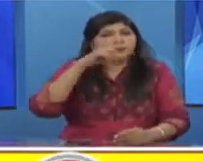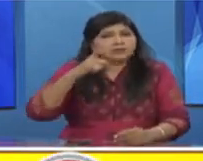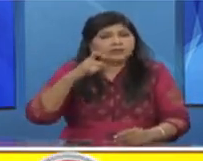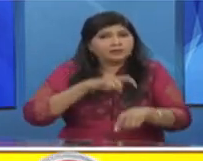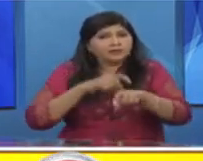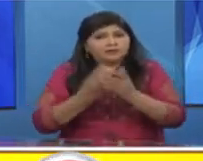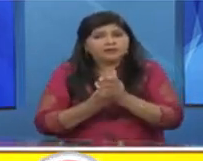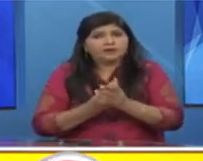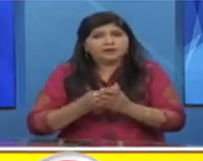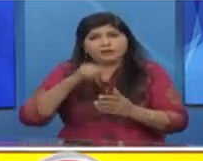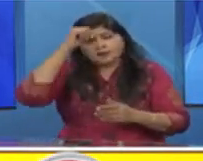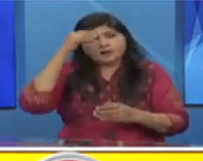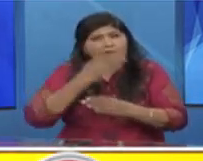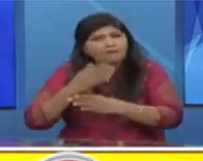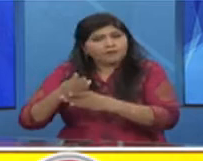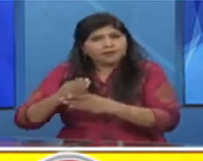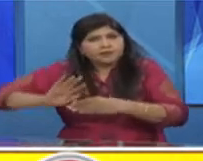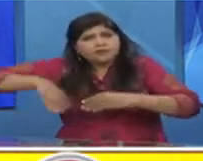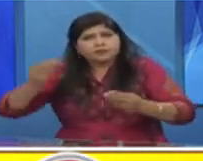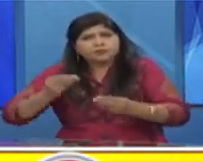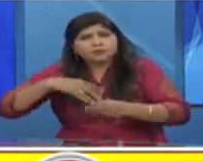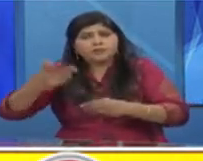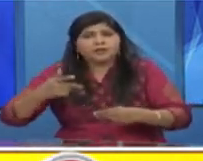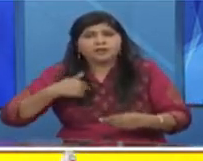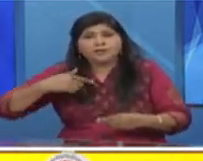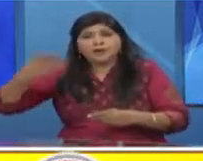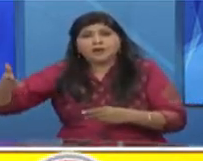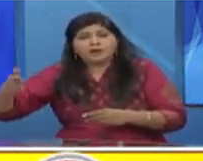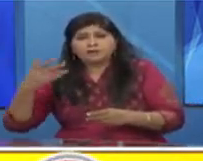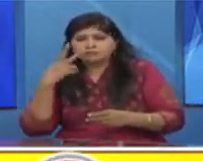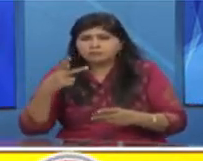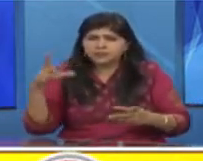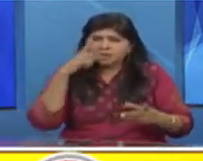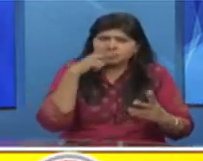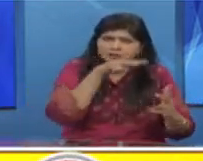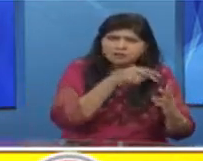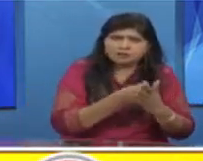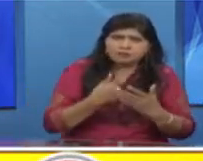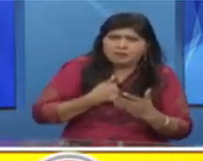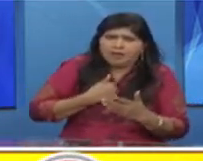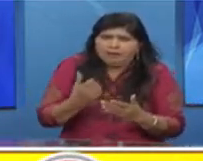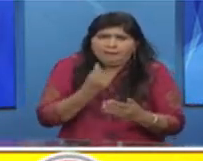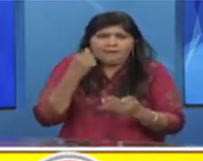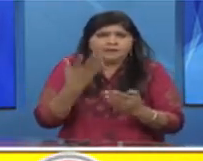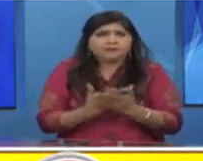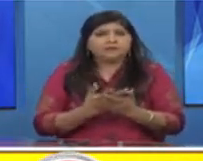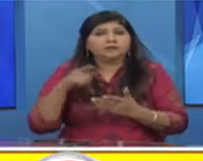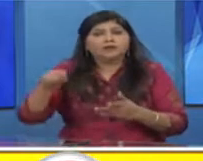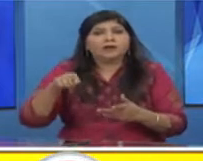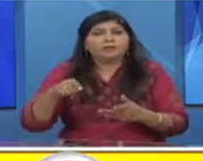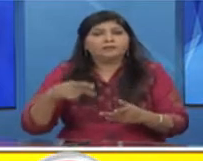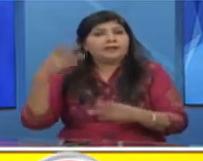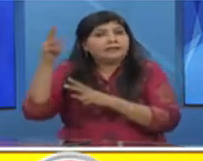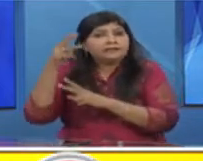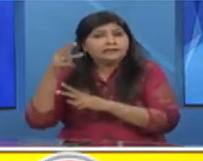भारत विभाजन के तुरंत बाद हमारे पड़ोसी की नजर लक्षद्वीप पर थी और उसने अपने झंडे के